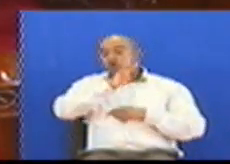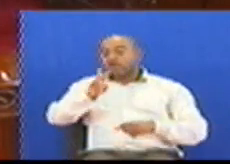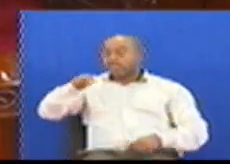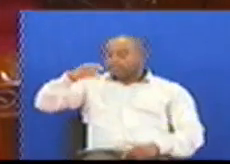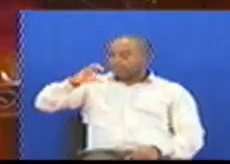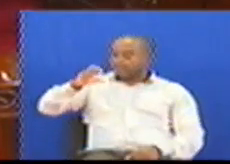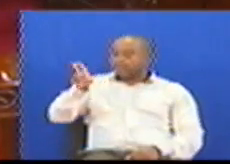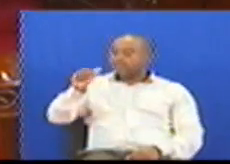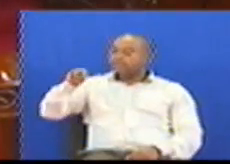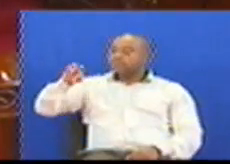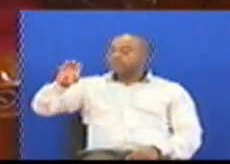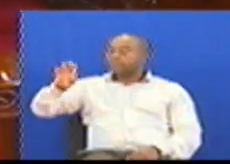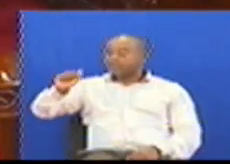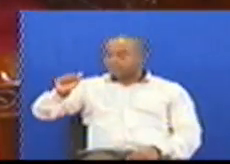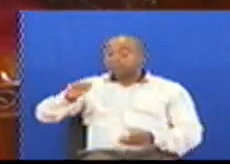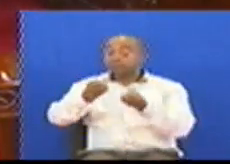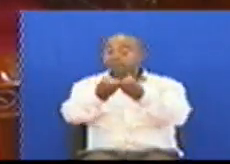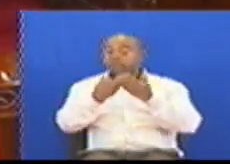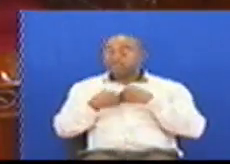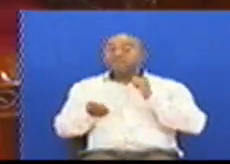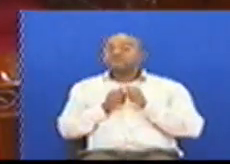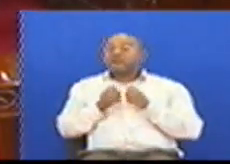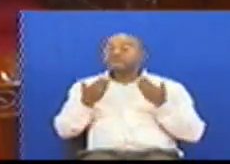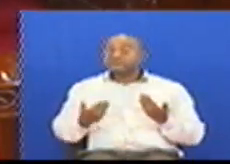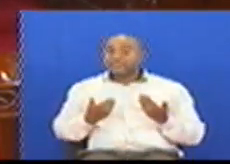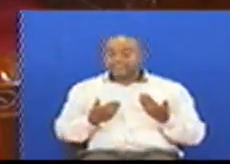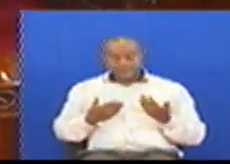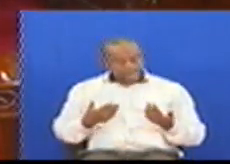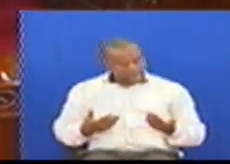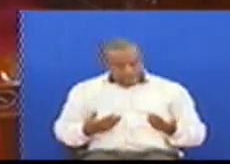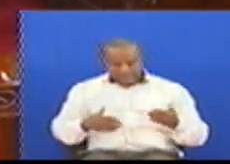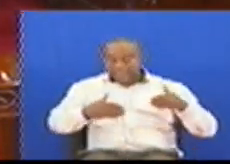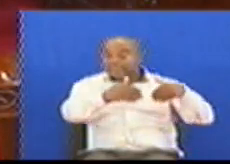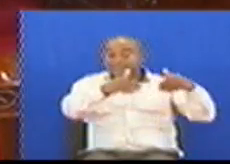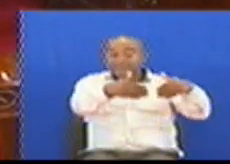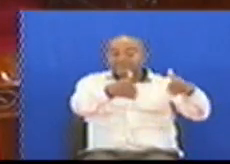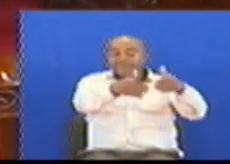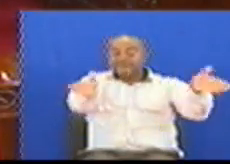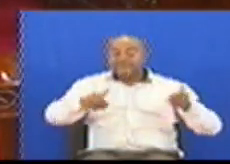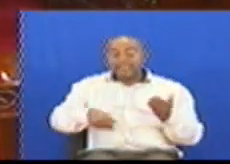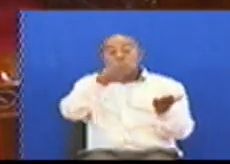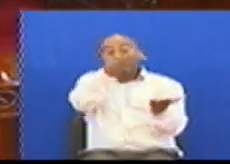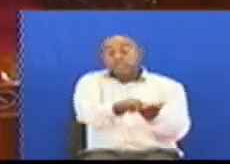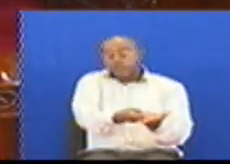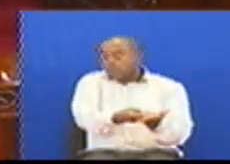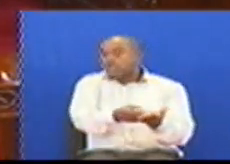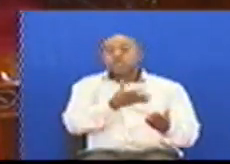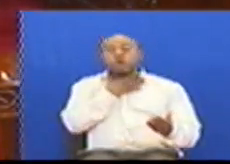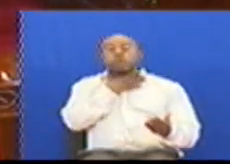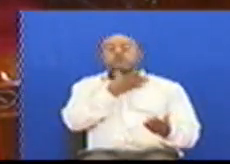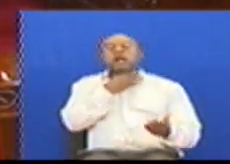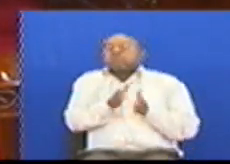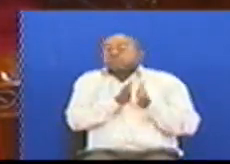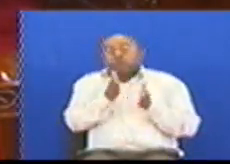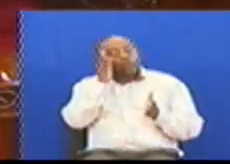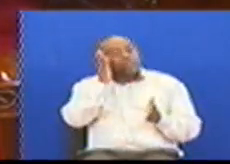kabisa. Kwa kweli mtu akilazwa kwenye vitanda vile anaweza hata asiondoke hospitali. Mheshimiwa naibu spika,